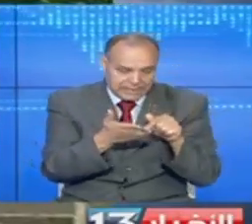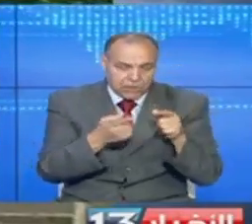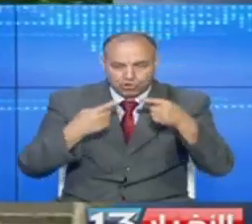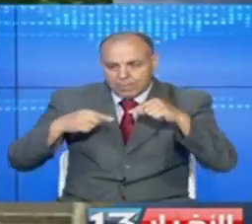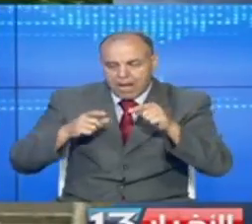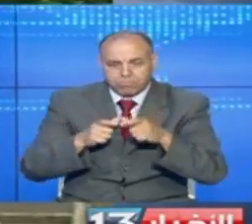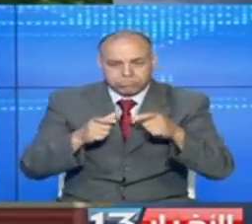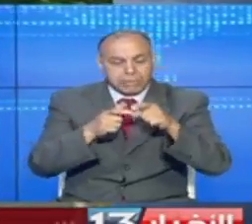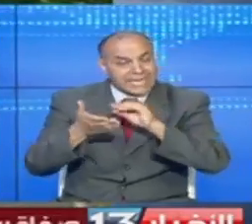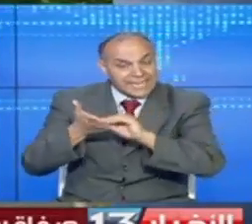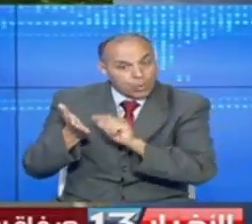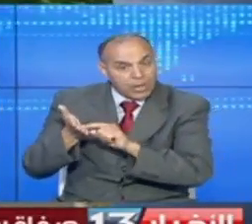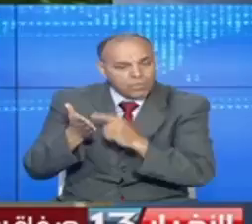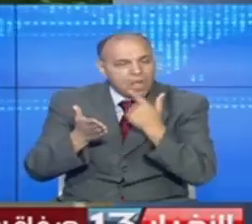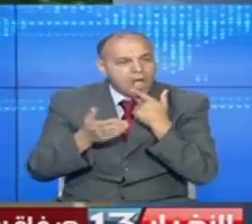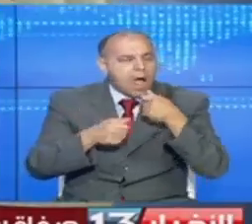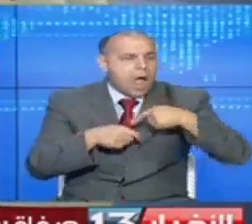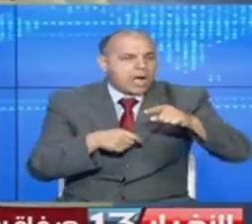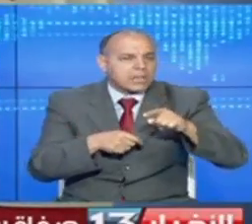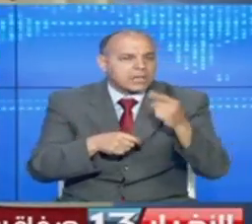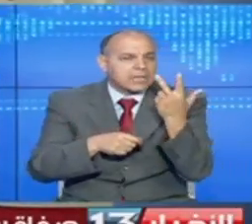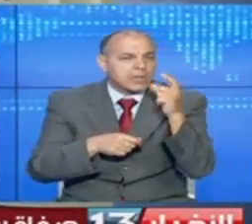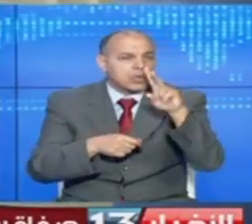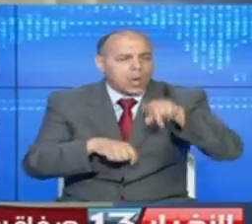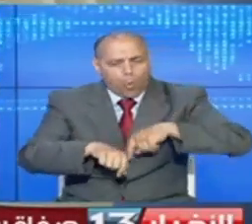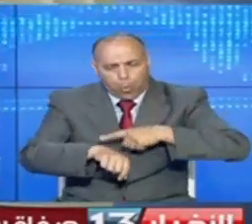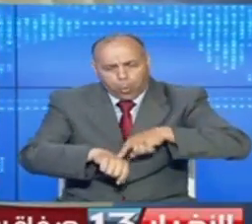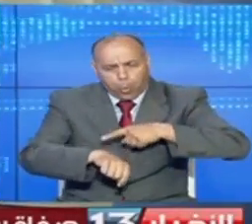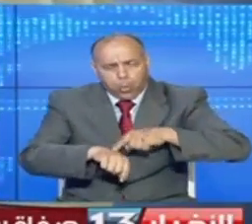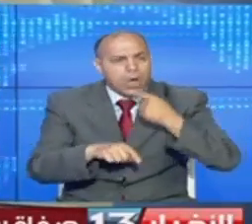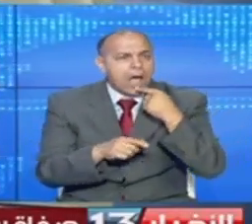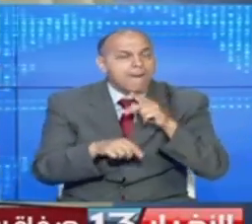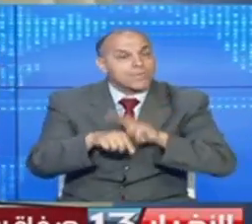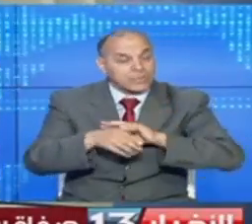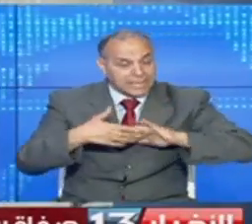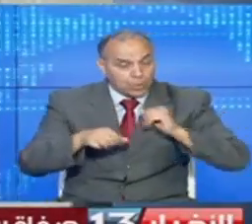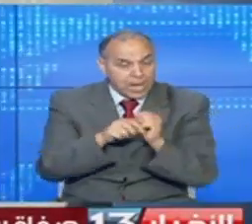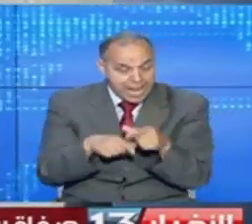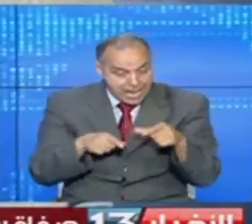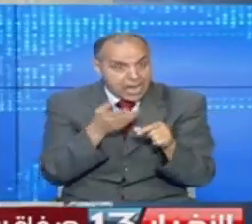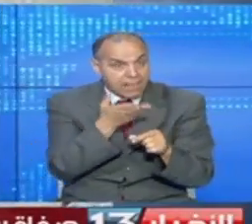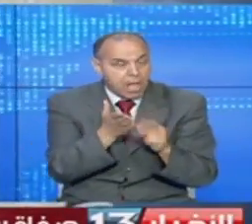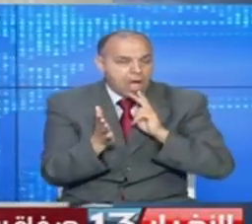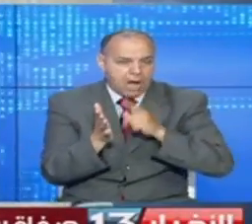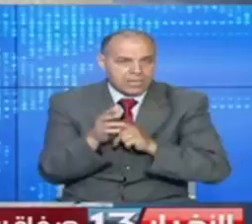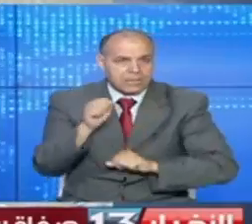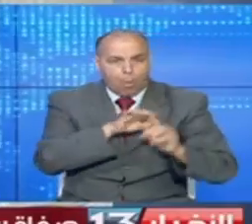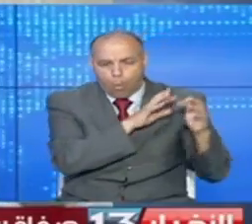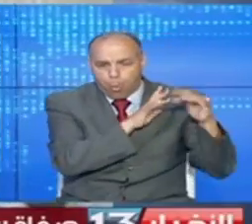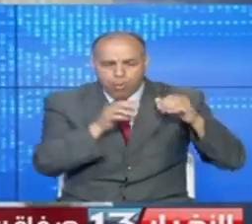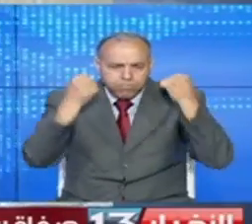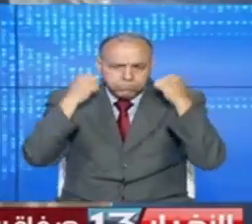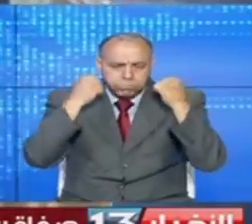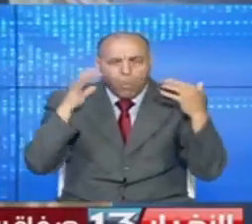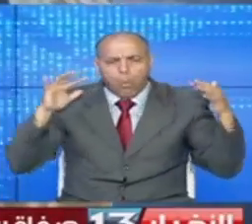اجتماع الهيئة الإدارية الذي دام أكثر من 13 ساعة، قال الطبوبي إن الهيئة قررت تنظيم تحركات